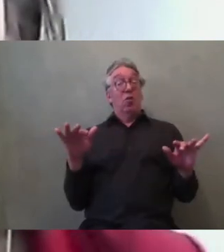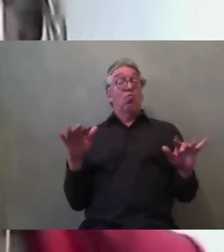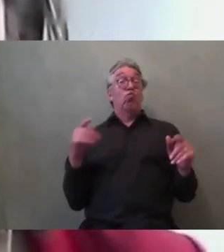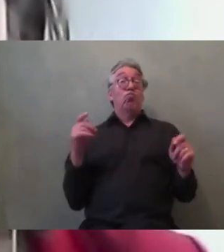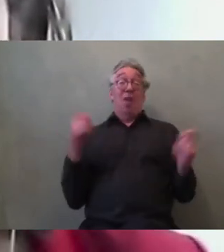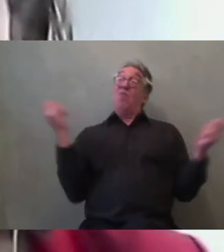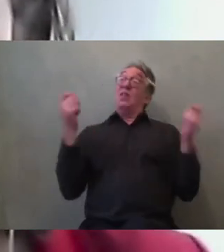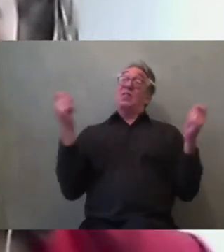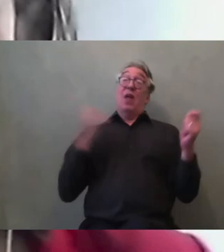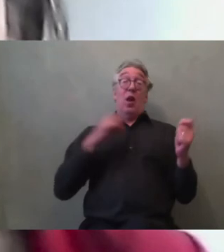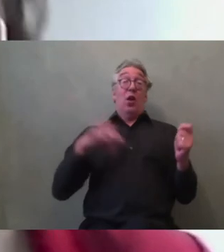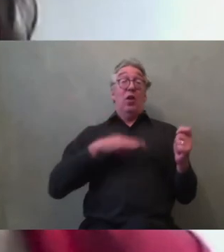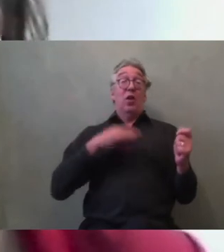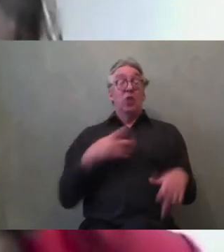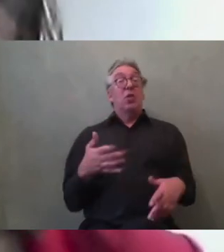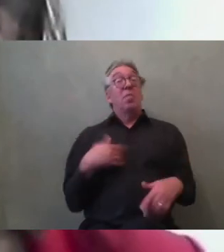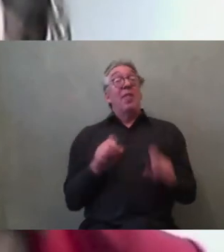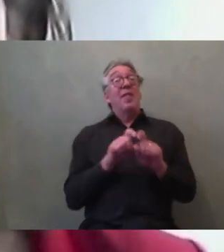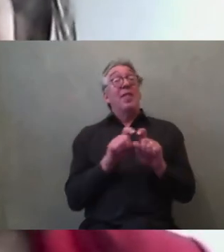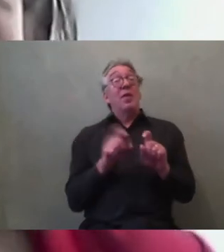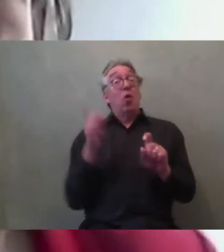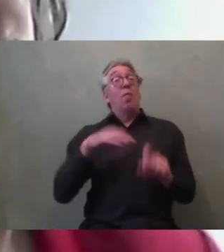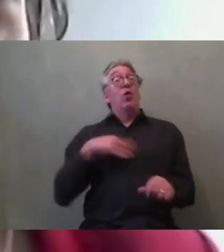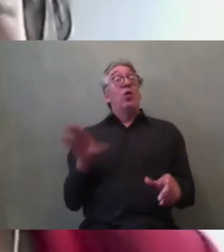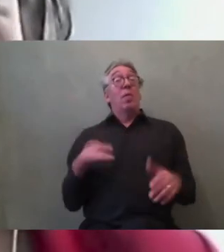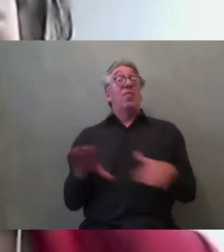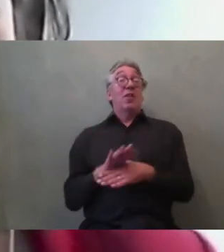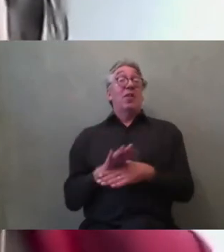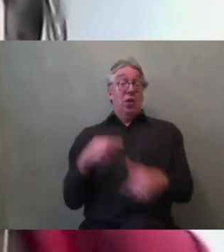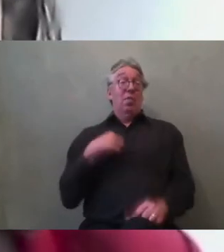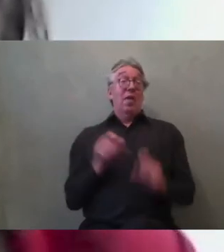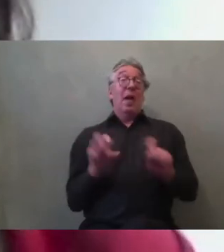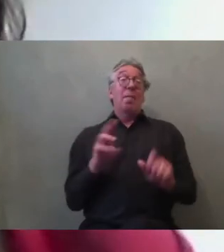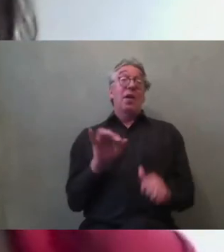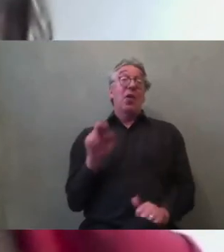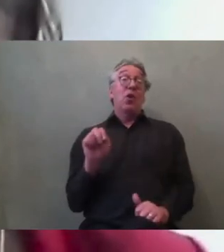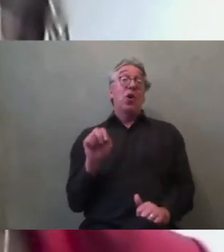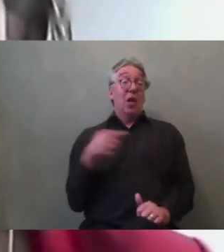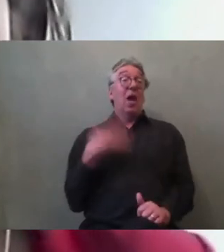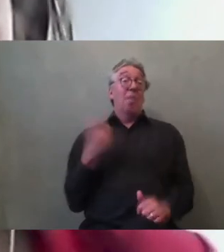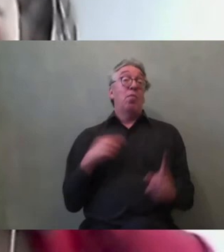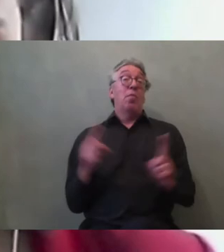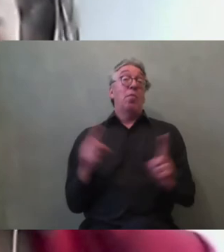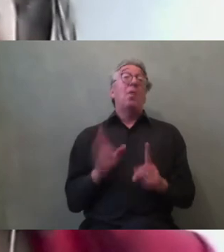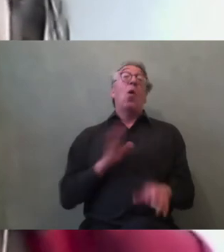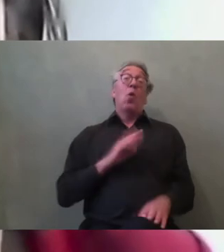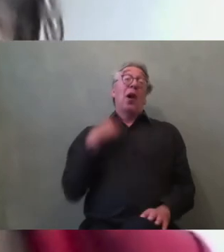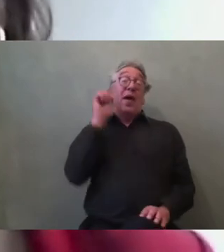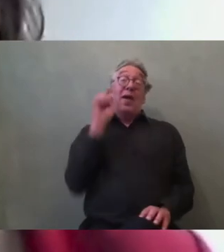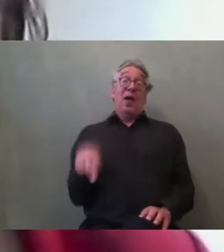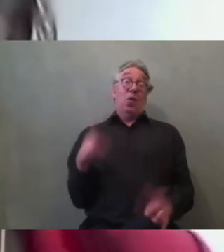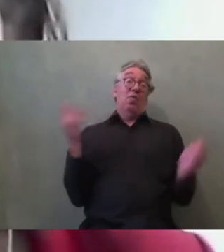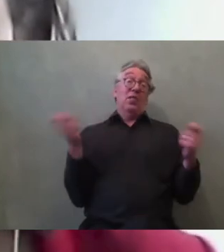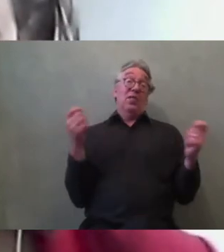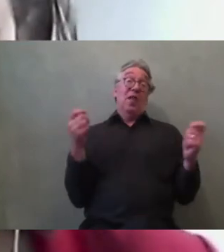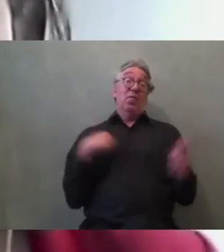naam is Marianne Dijkshoorn en ik heb een beperking. Ook ben ik dol op festivals. Van mijn passie heb ik